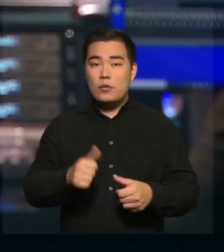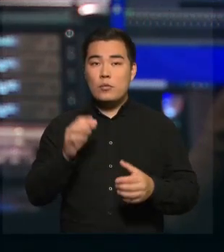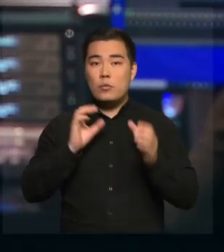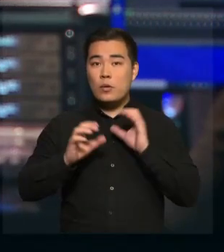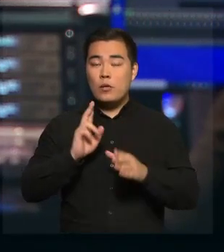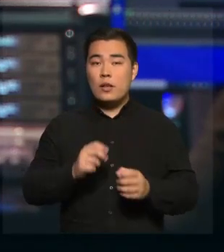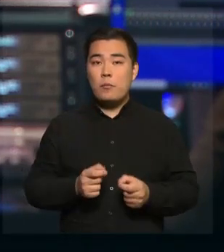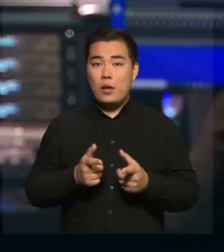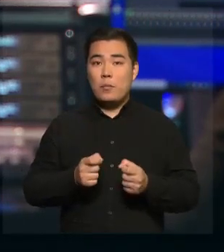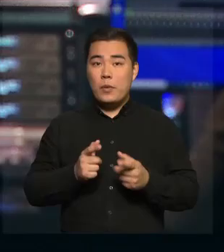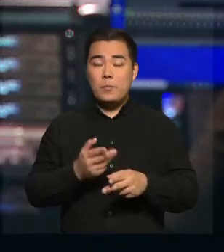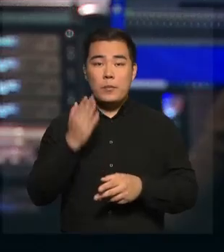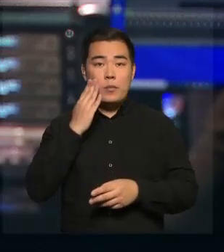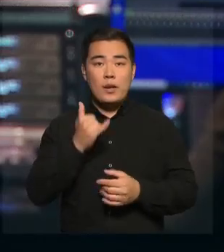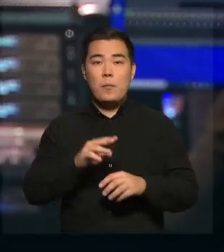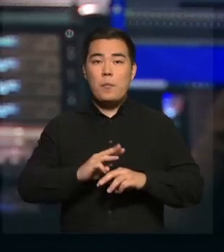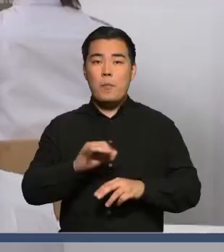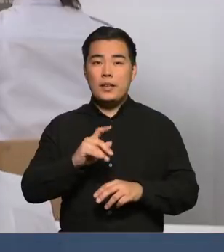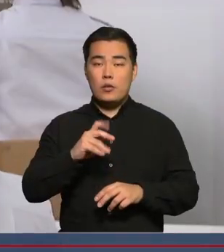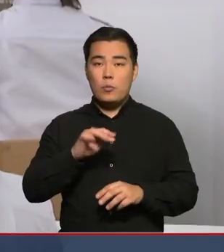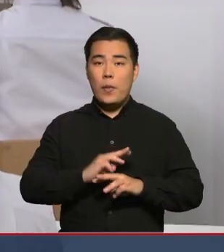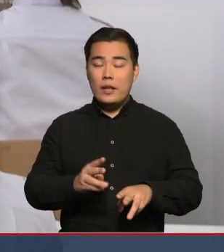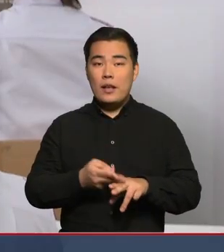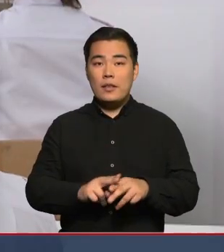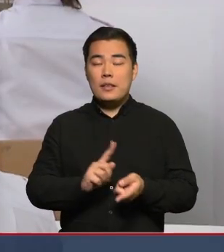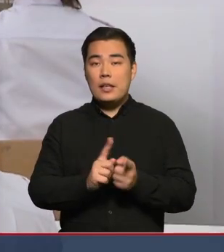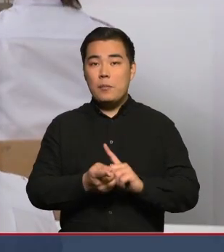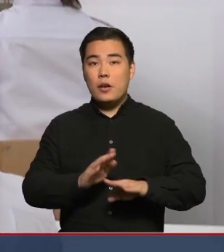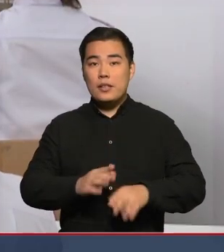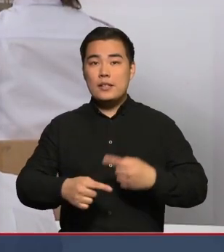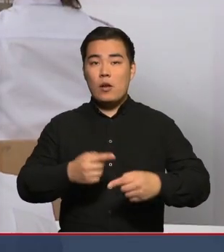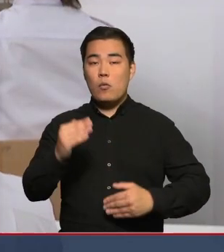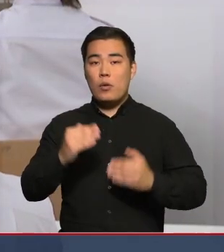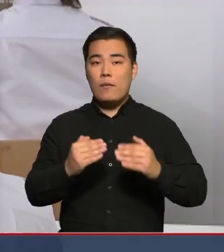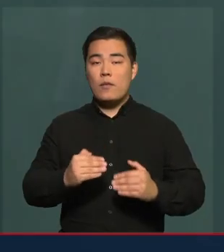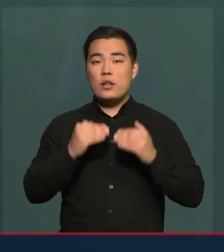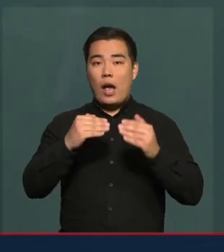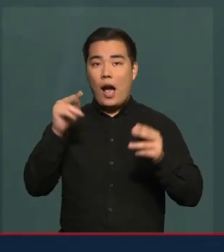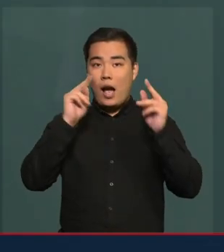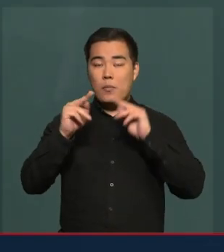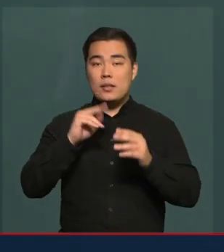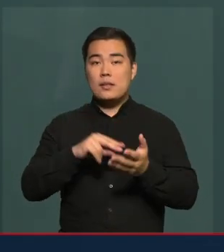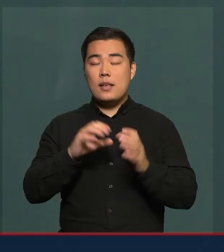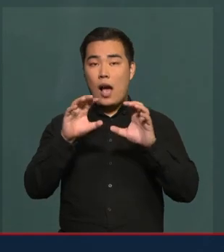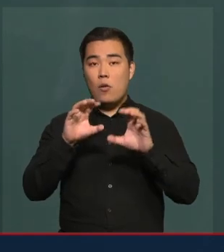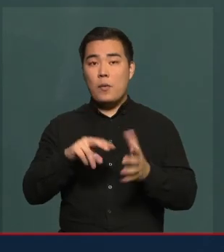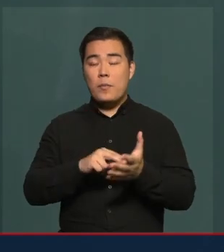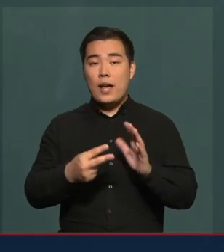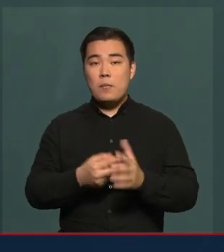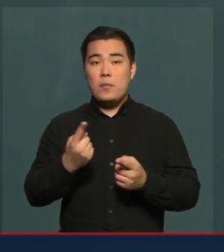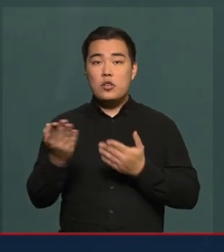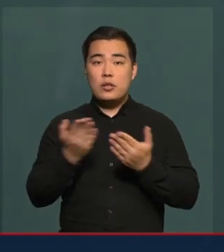раза в раз поступают, к примеру, в магистратуру, не переходя при этом на следующий уровень высшего образования. Законопроект в первом